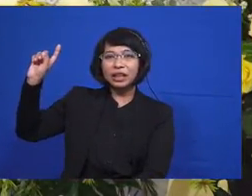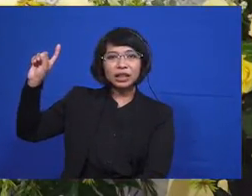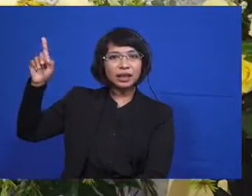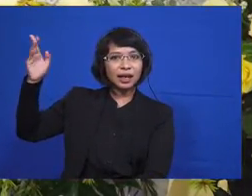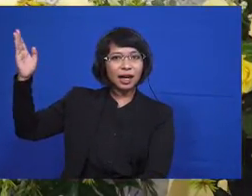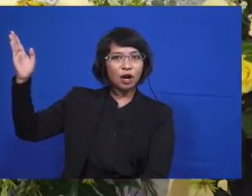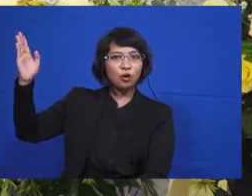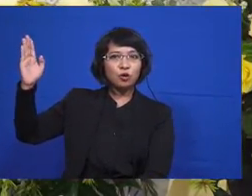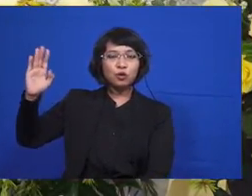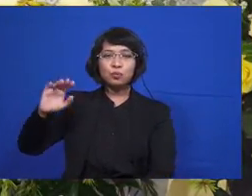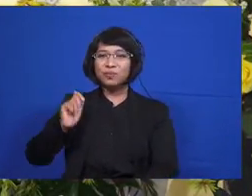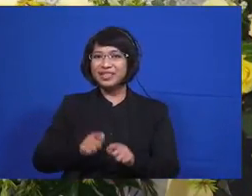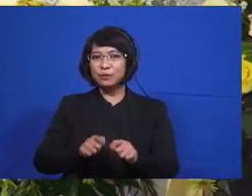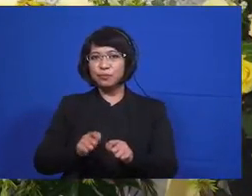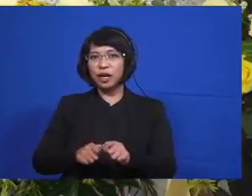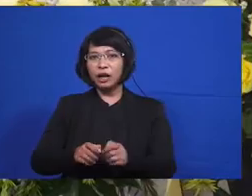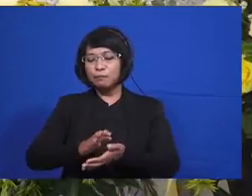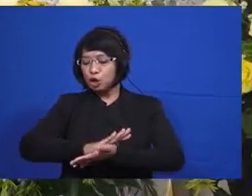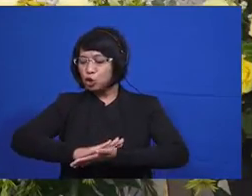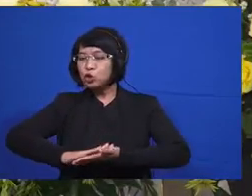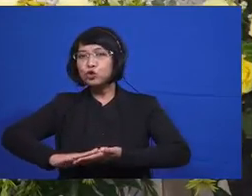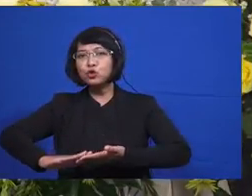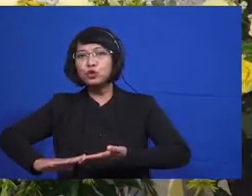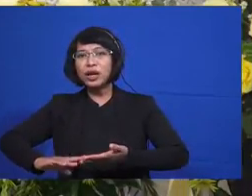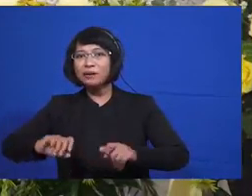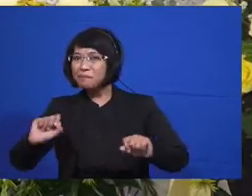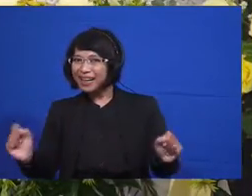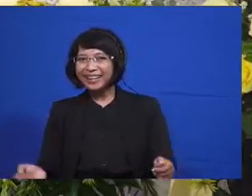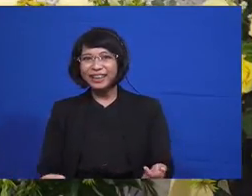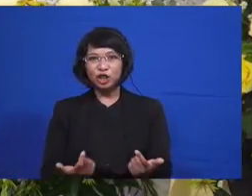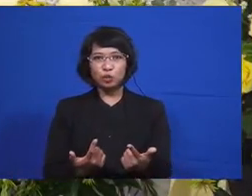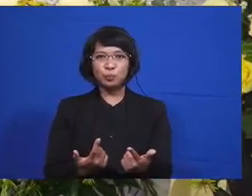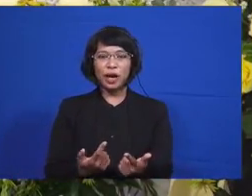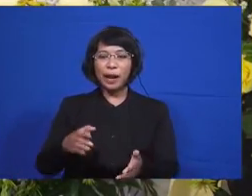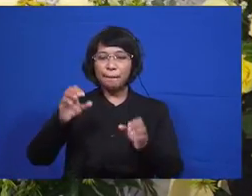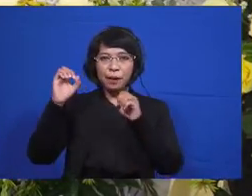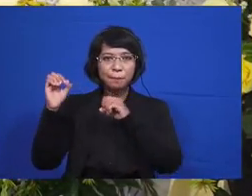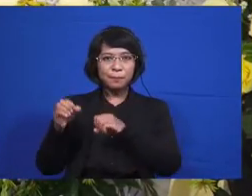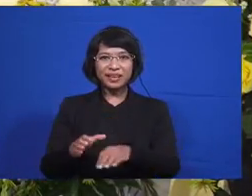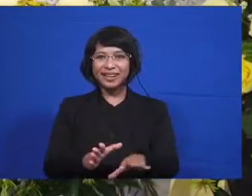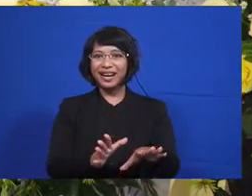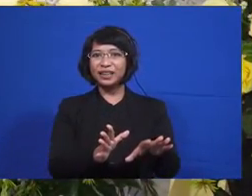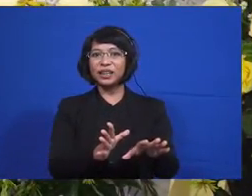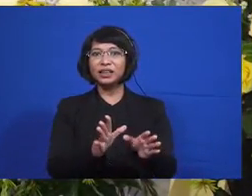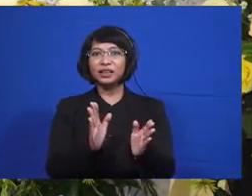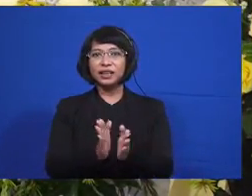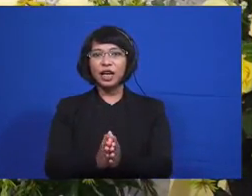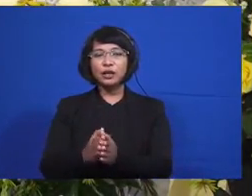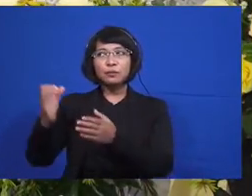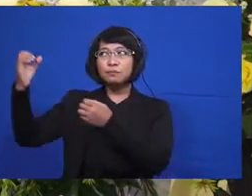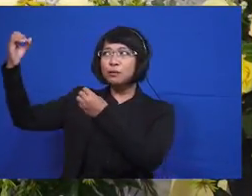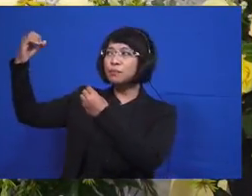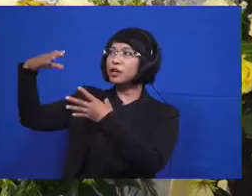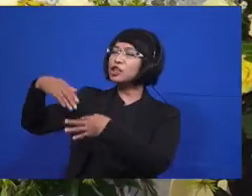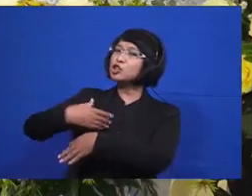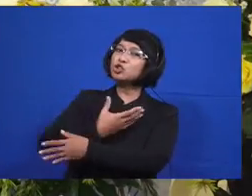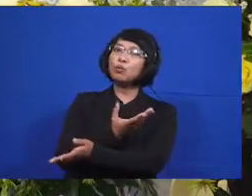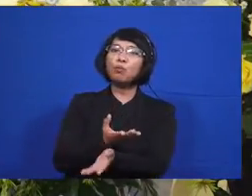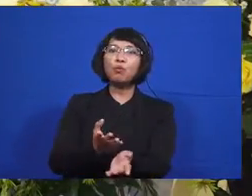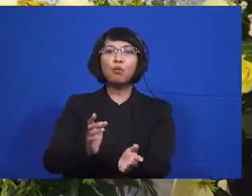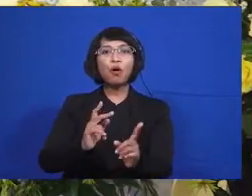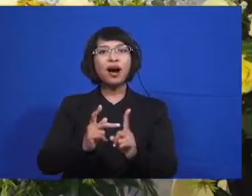senantiasa menciptakan, menguduskan, menghidupkan, memberkati, dan menganugerahkan segala hal yang